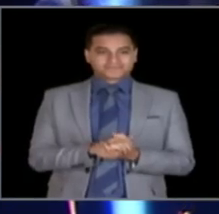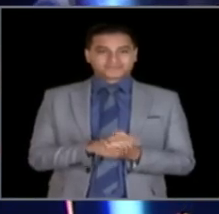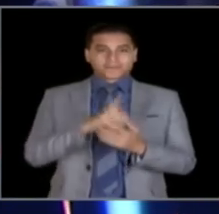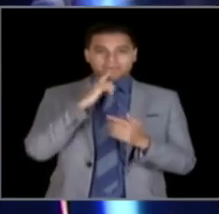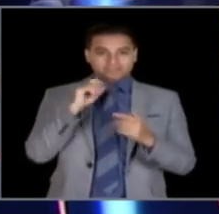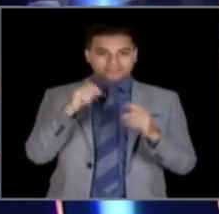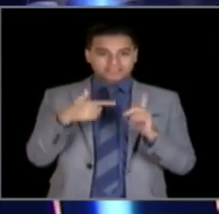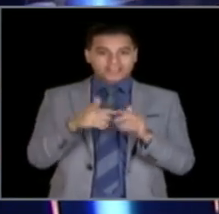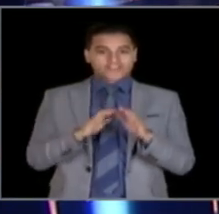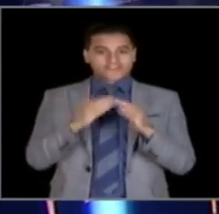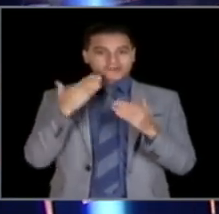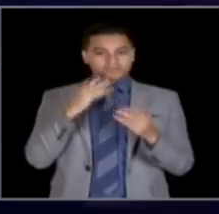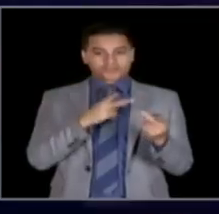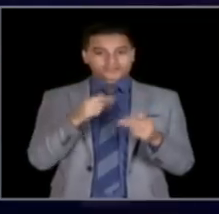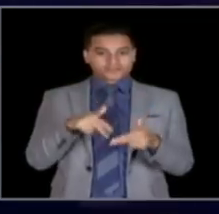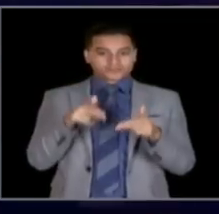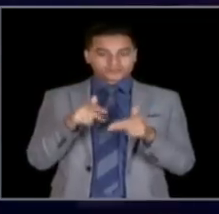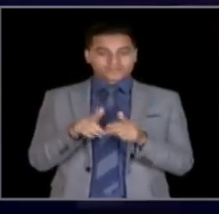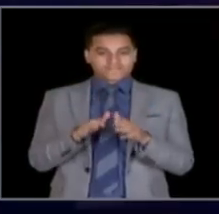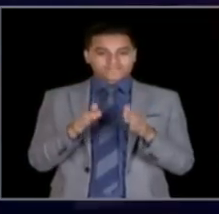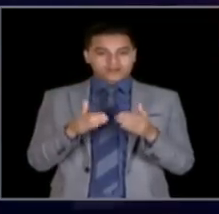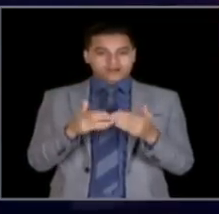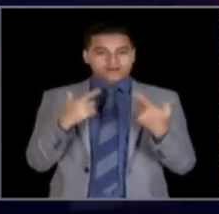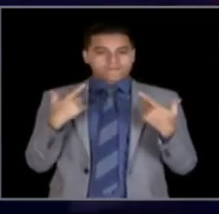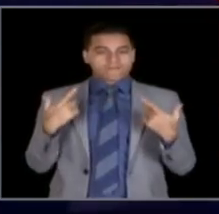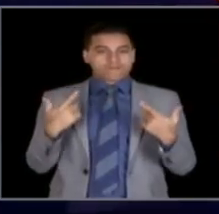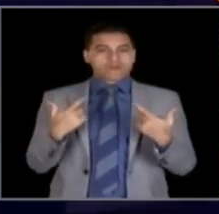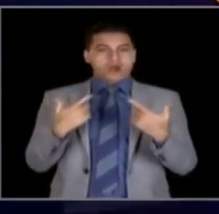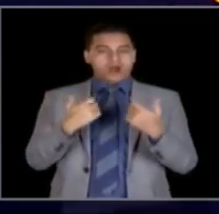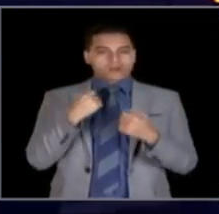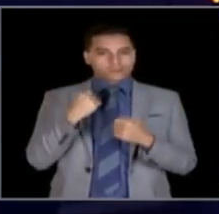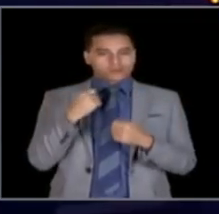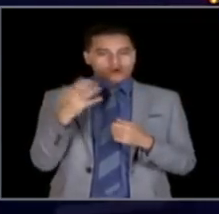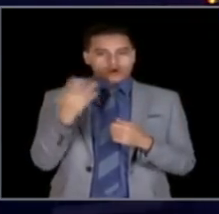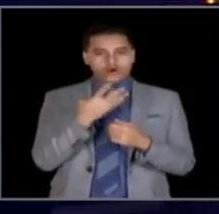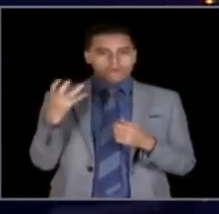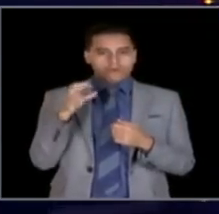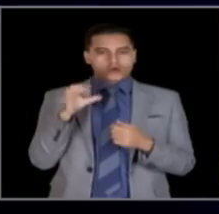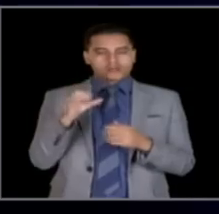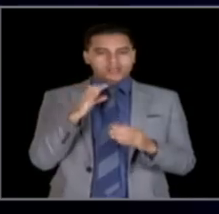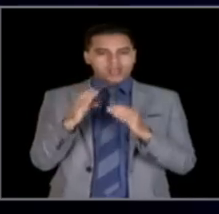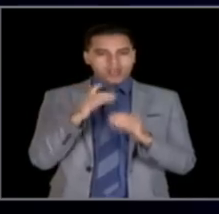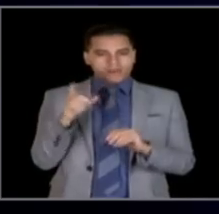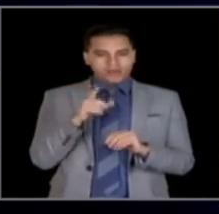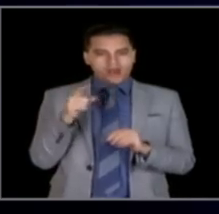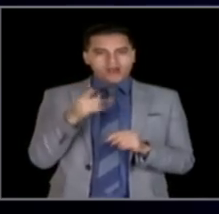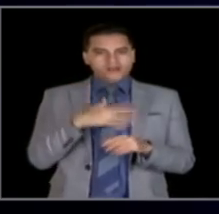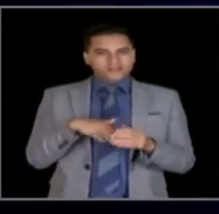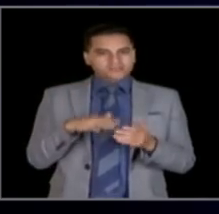اما الفريق الثاني واللي مشرفنا في الاستوديو المحاربون، 490 نقطه اجابات صحيحه،